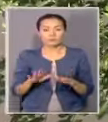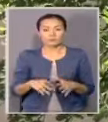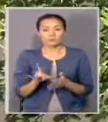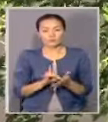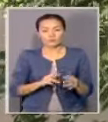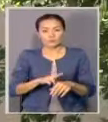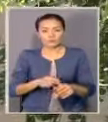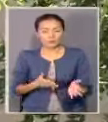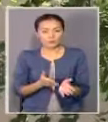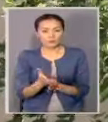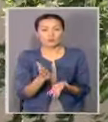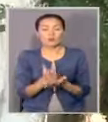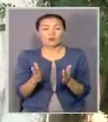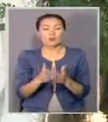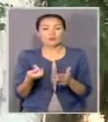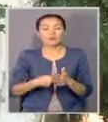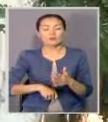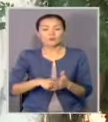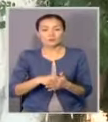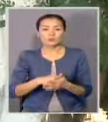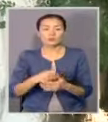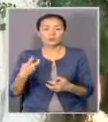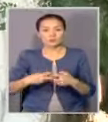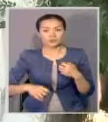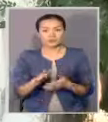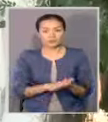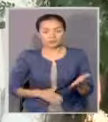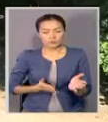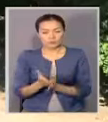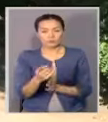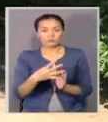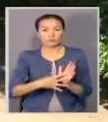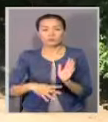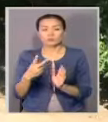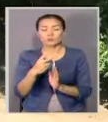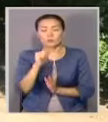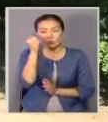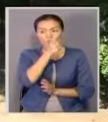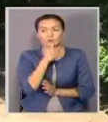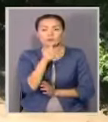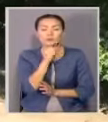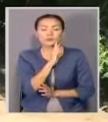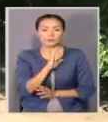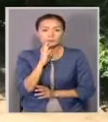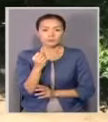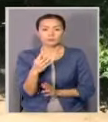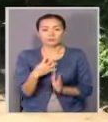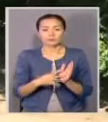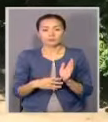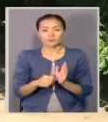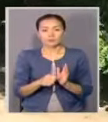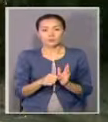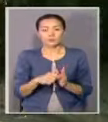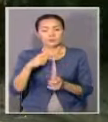дереу жеткен сақшылар есікті бұзып кірген. Сөйтіп жуыну бөлмесінен 1992 жылы туған әйел мен жылу